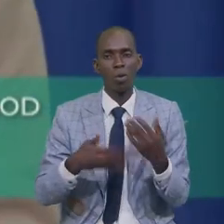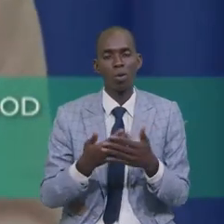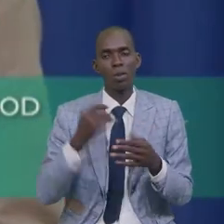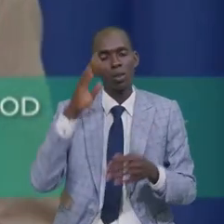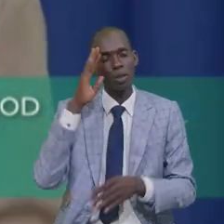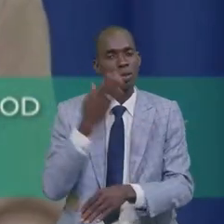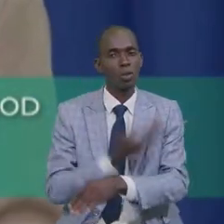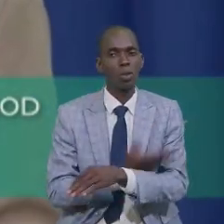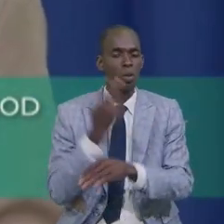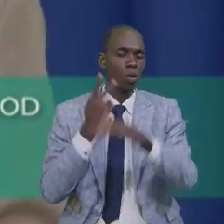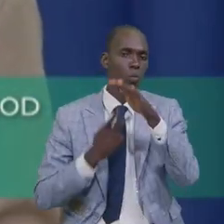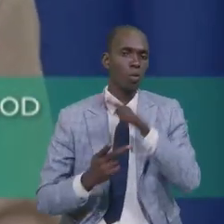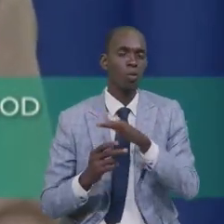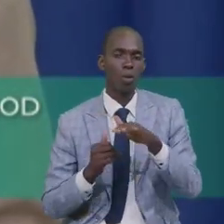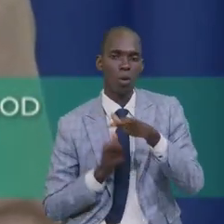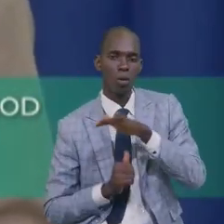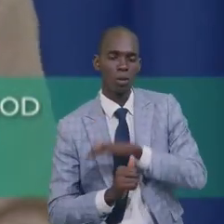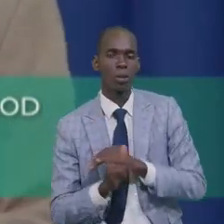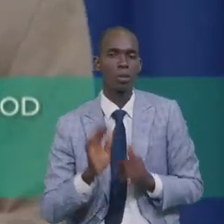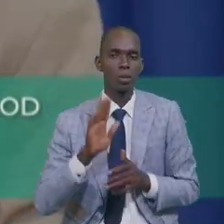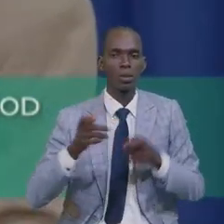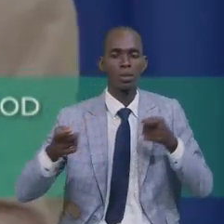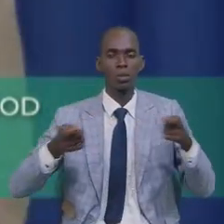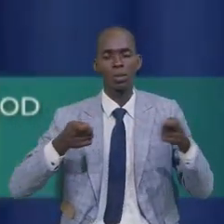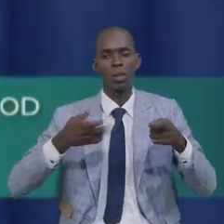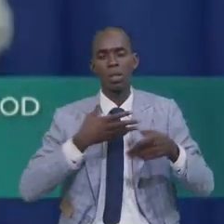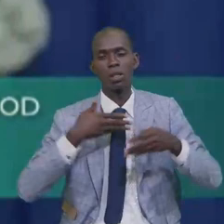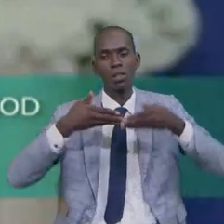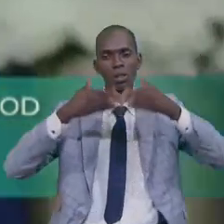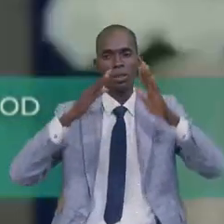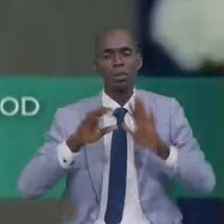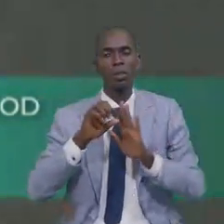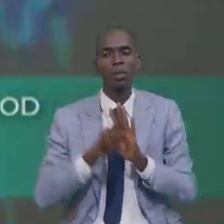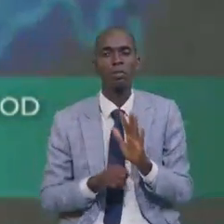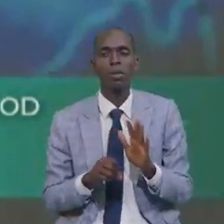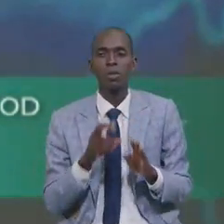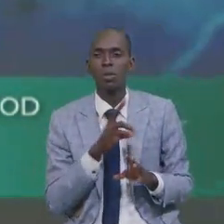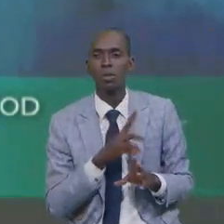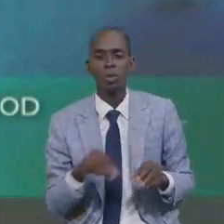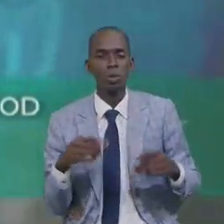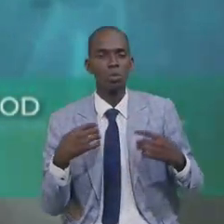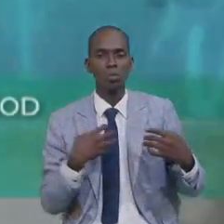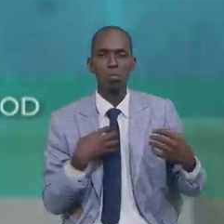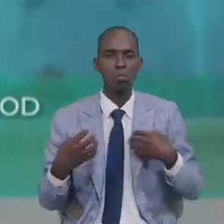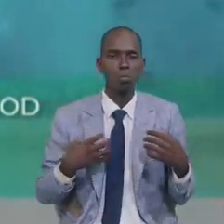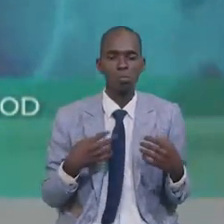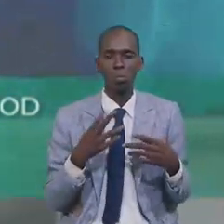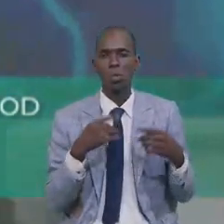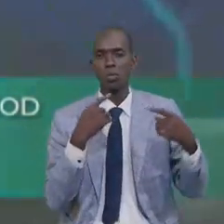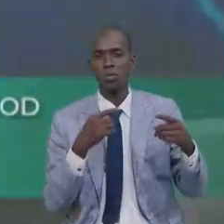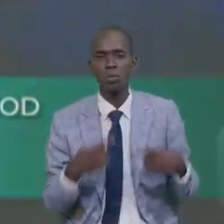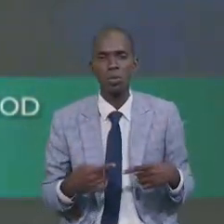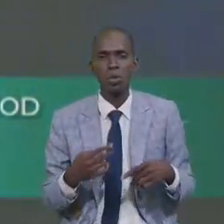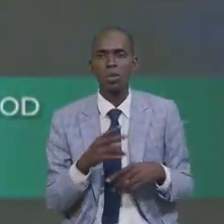des prophètes qui étaient sous son contrôle, sous son leadership. Pas de critiques, pas de plaintes,